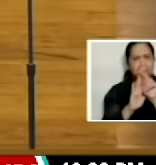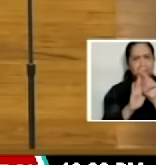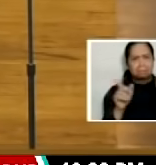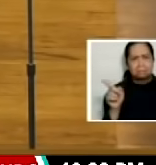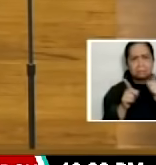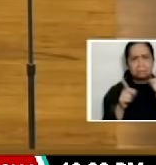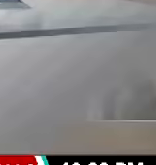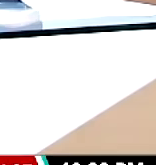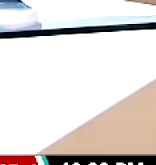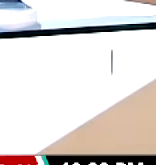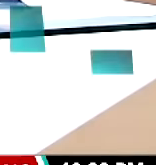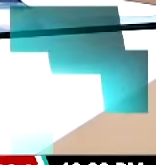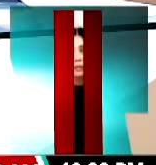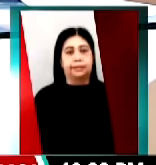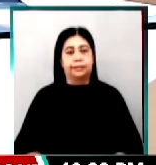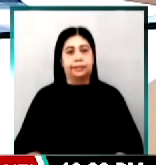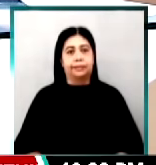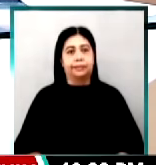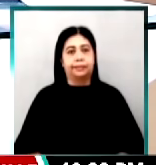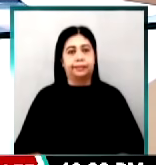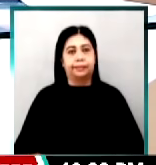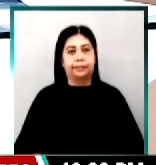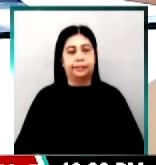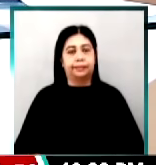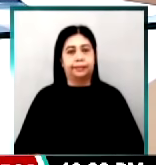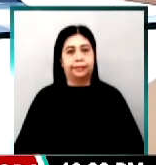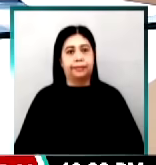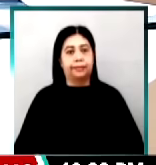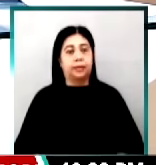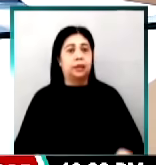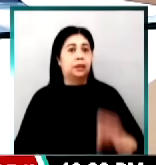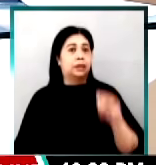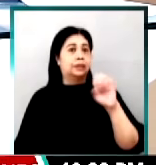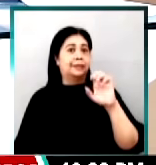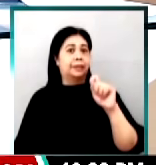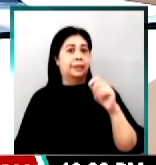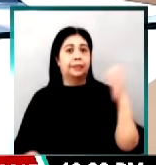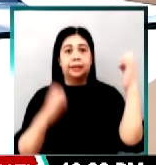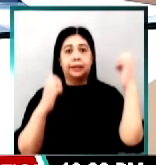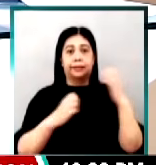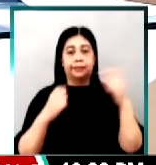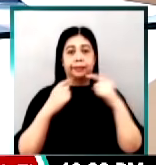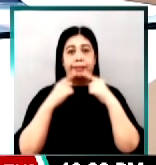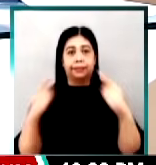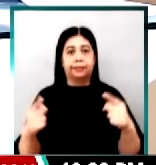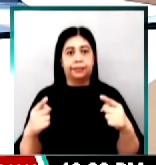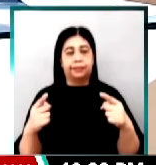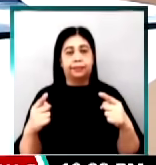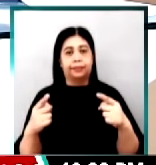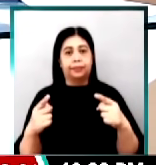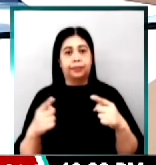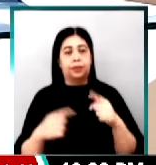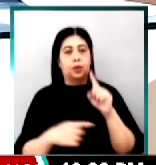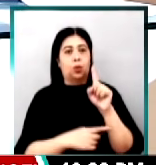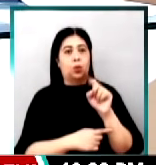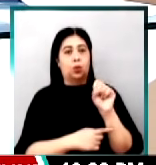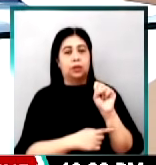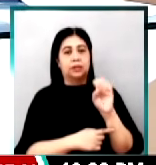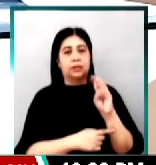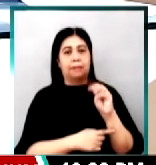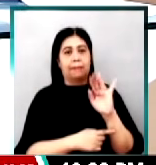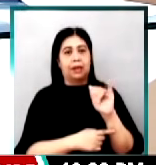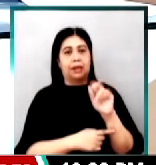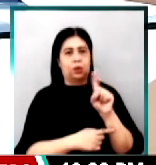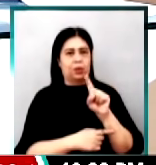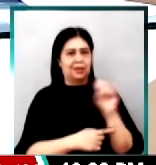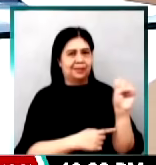News. Sa Setyembre, inaasahang mag-aanunsyo ang One Sambayanan Coalition ng kanilang pambato